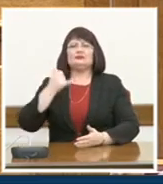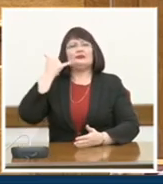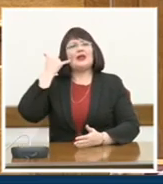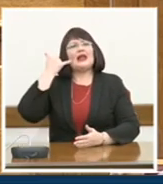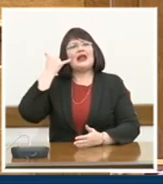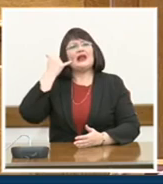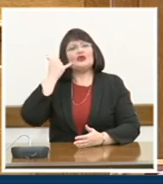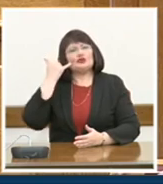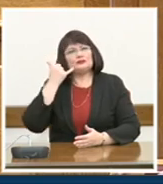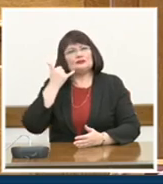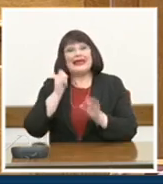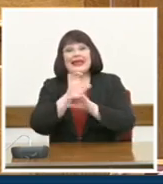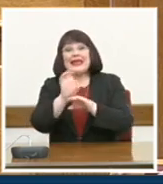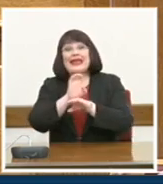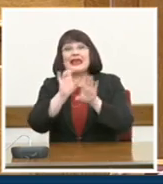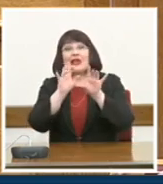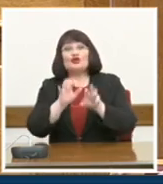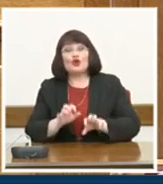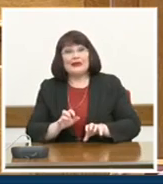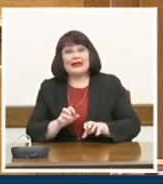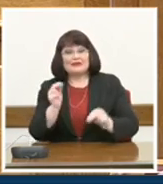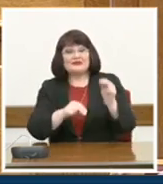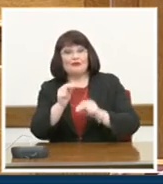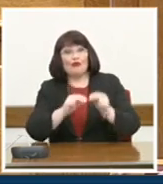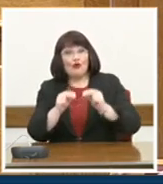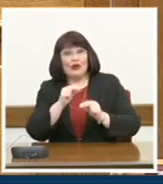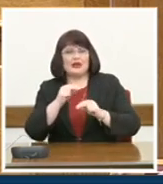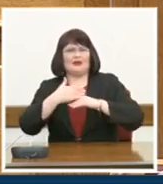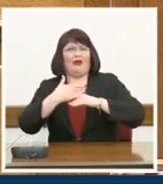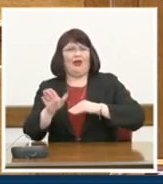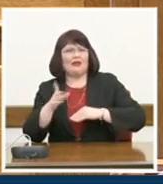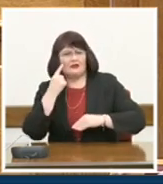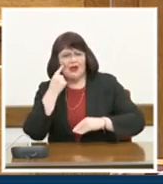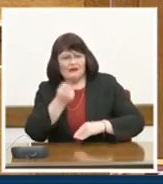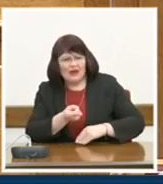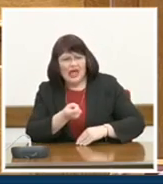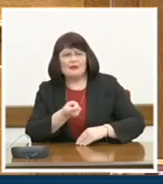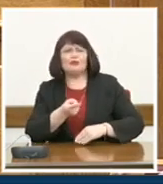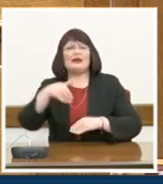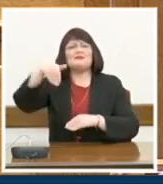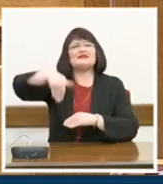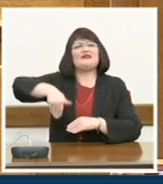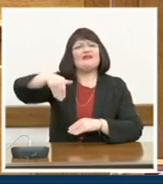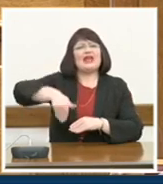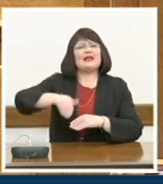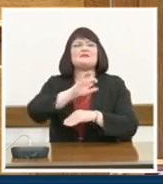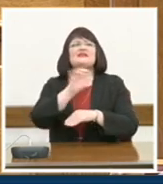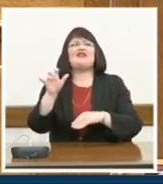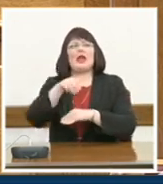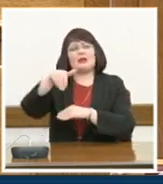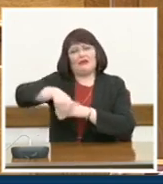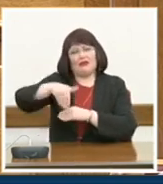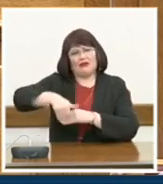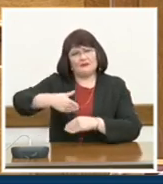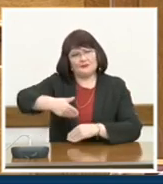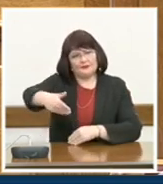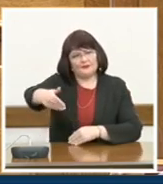μυστικότητα και αδιάβλητο της ψήφου, την ψηφιακή κάρτα εργασίας που μπορεί στο μέλλον να